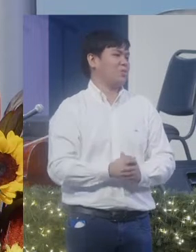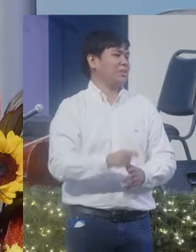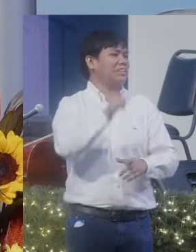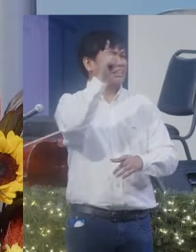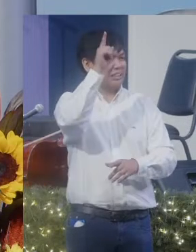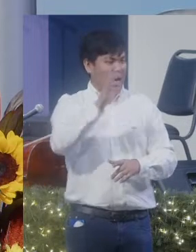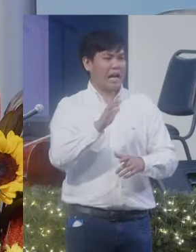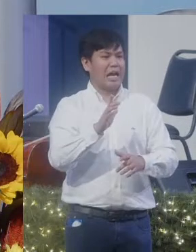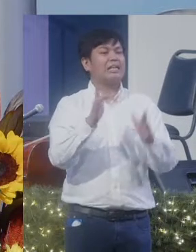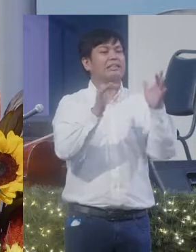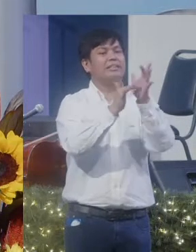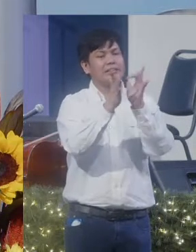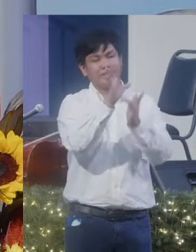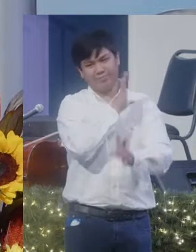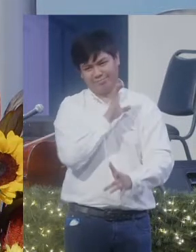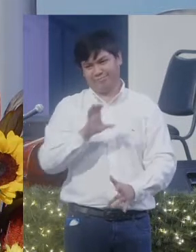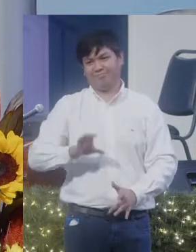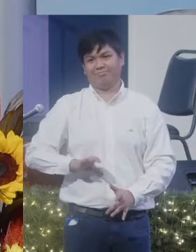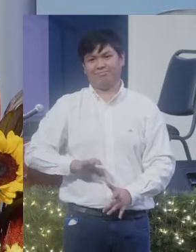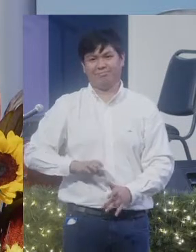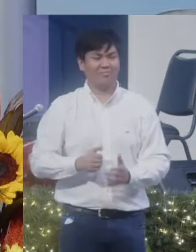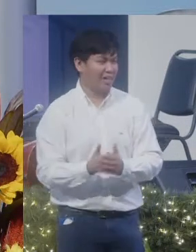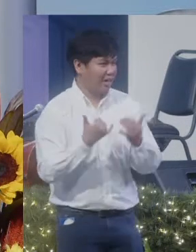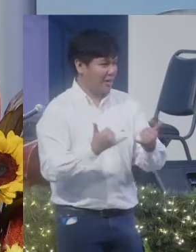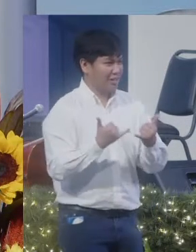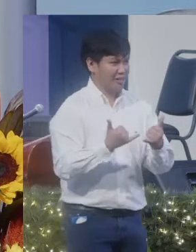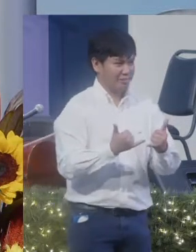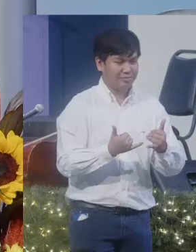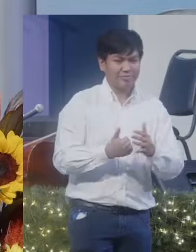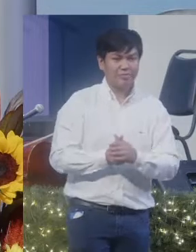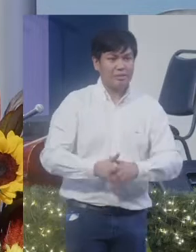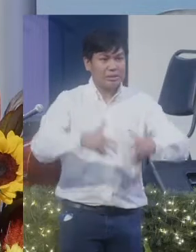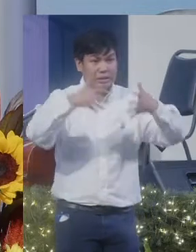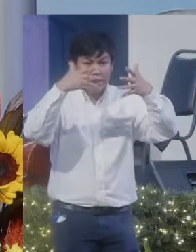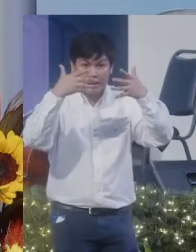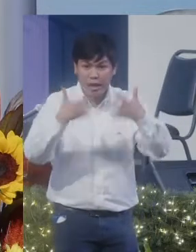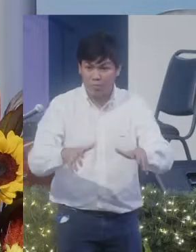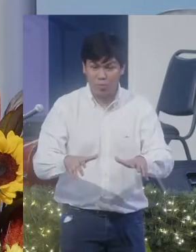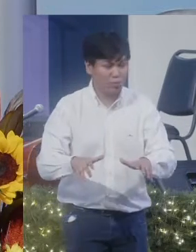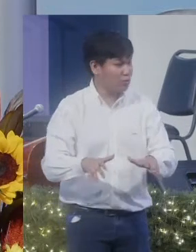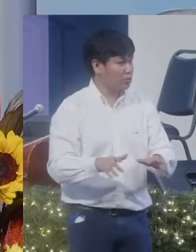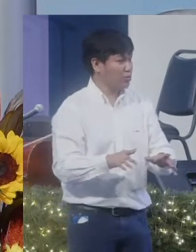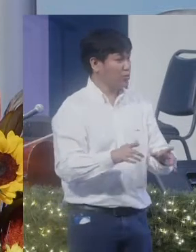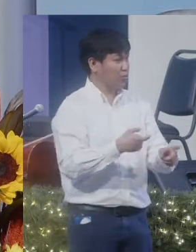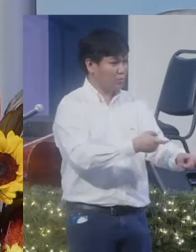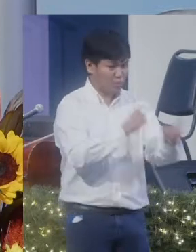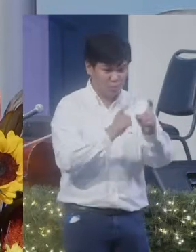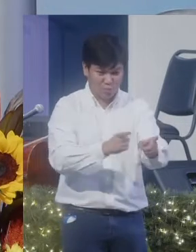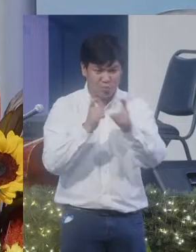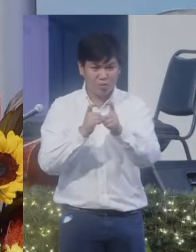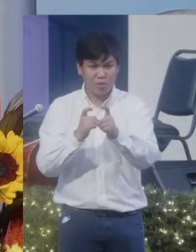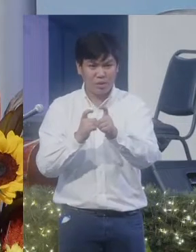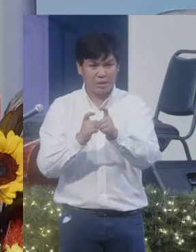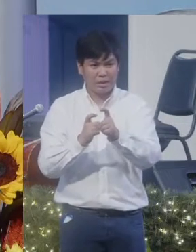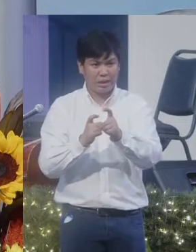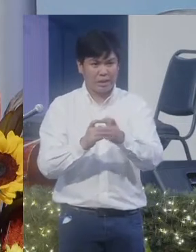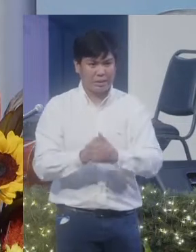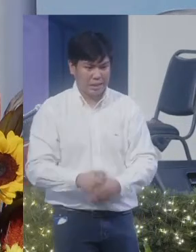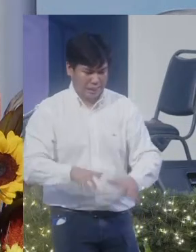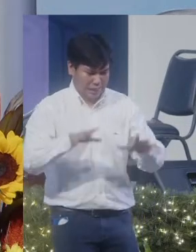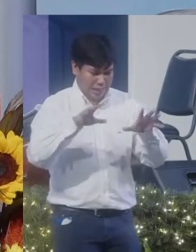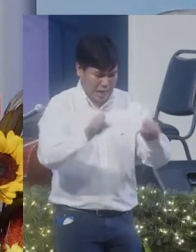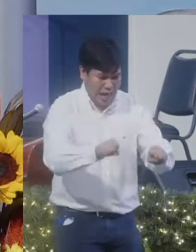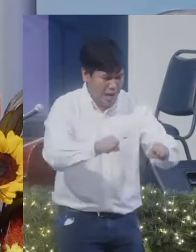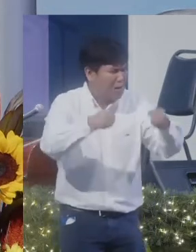Diyos. Tignan niyo yung verses 6 to 7. And when they had done this, they enclosed a large number of